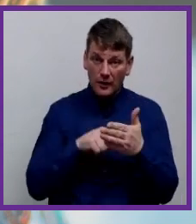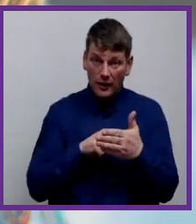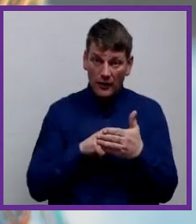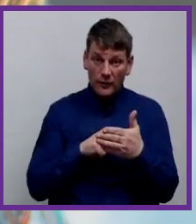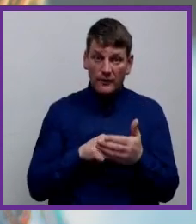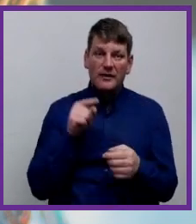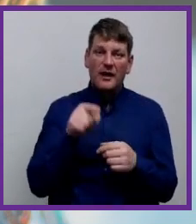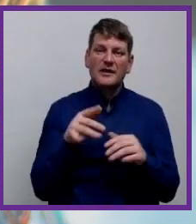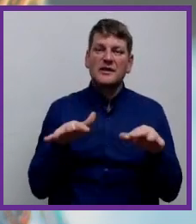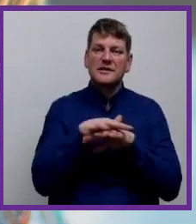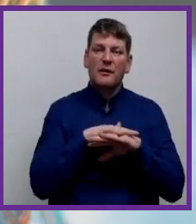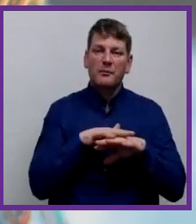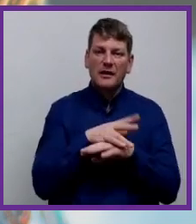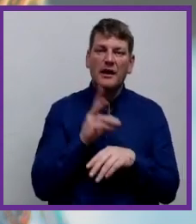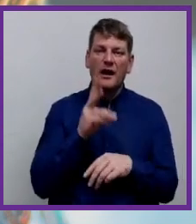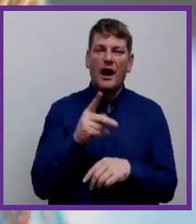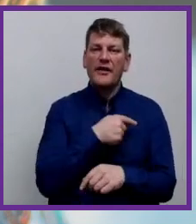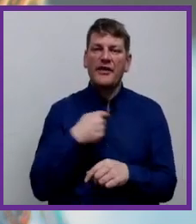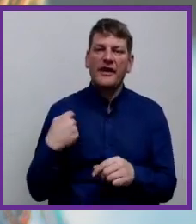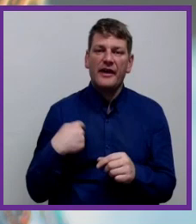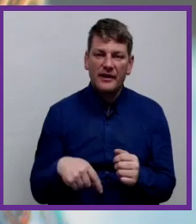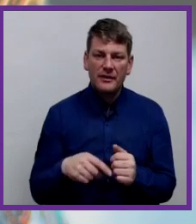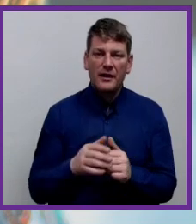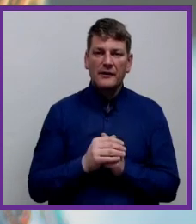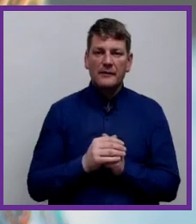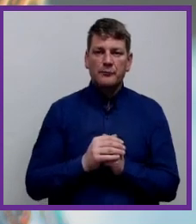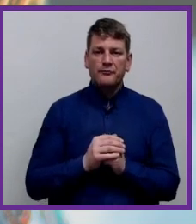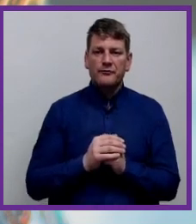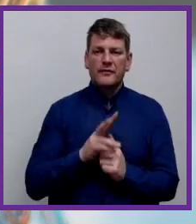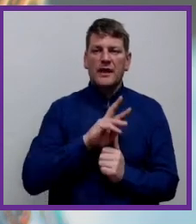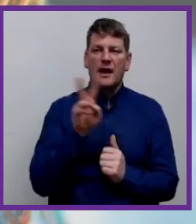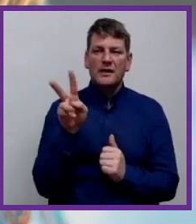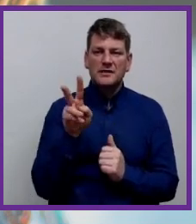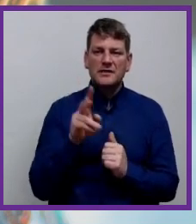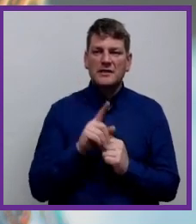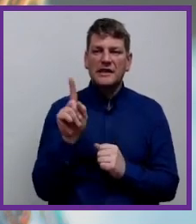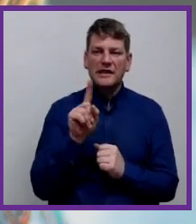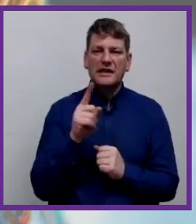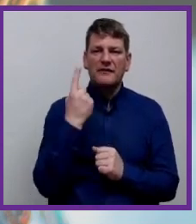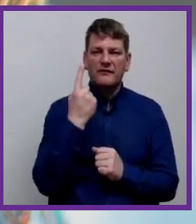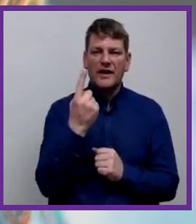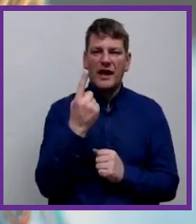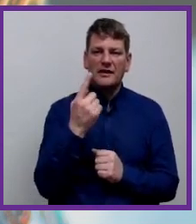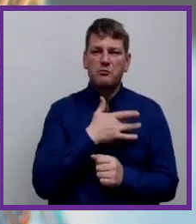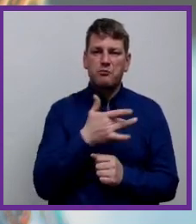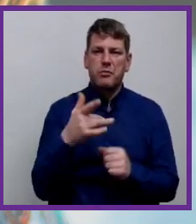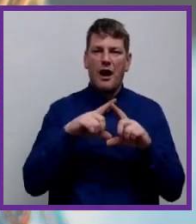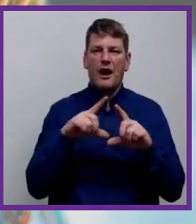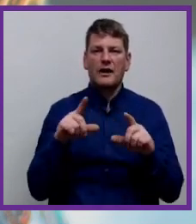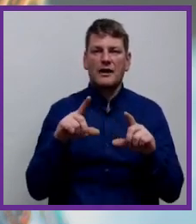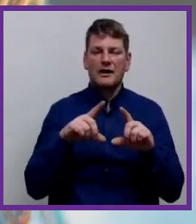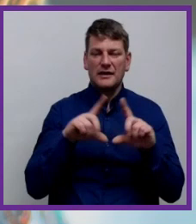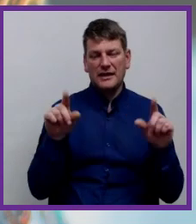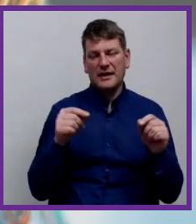tādā sabiedrībā kā Ķīna, kas ir vienas partijas vadītā,